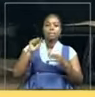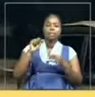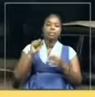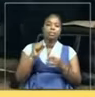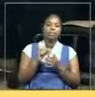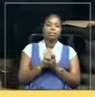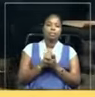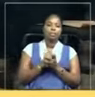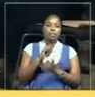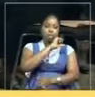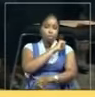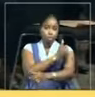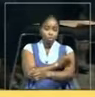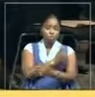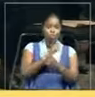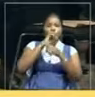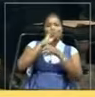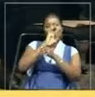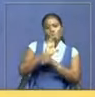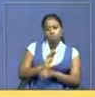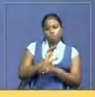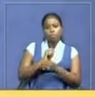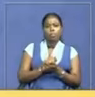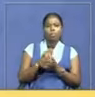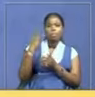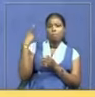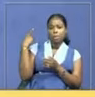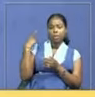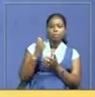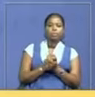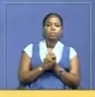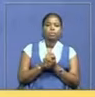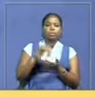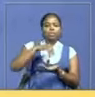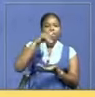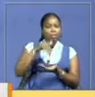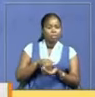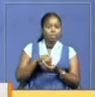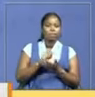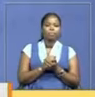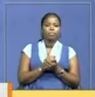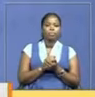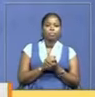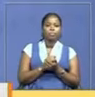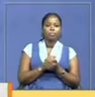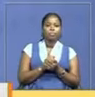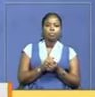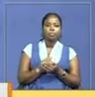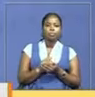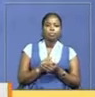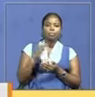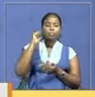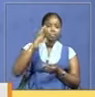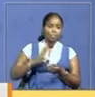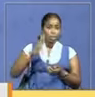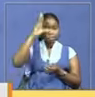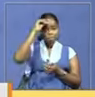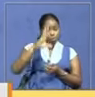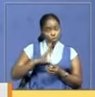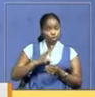coutumières religieuses du patronat des centrales syndicales mesdames